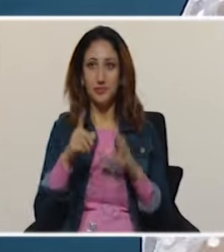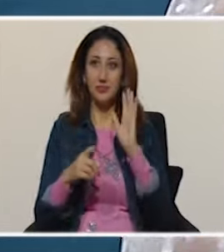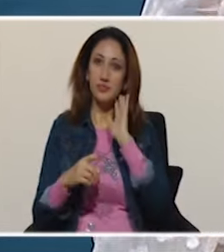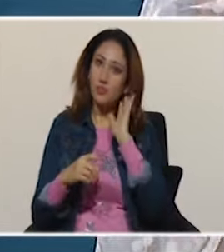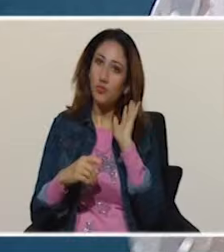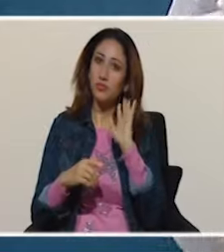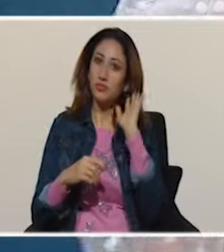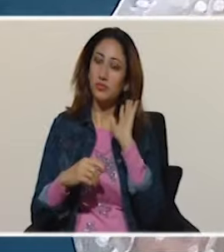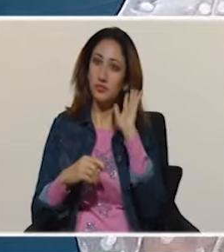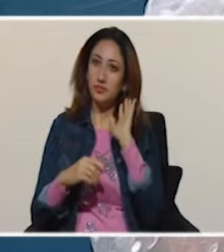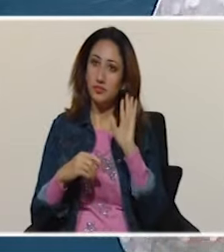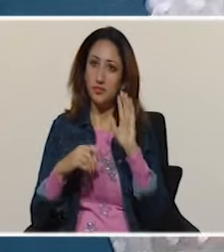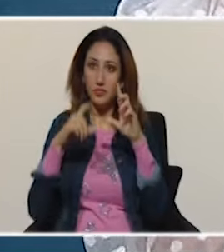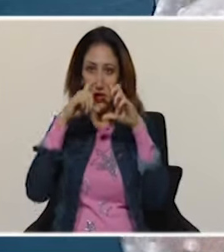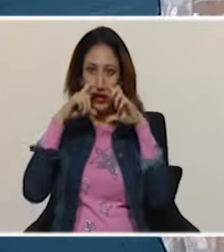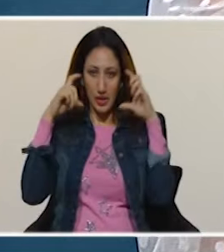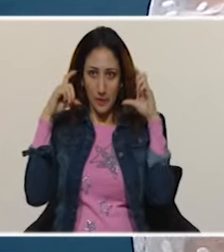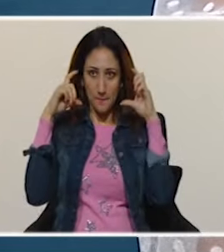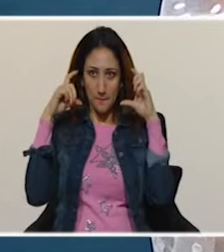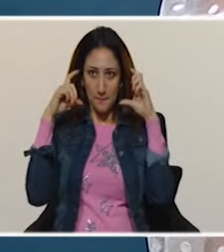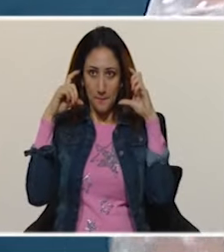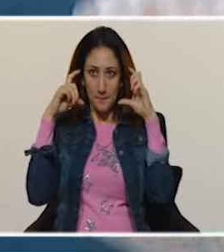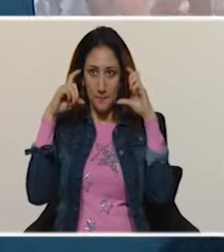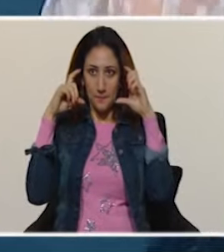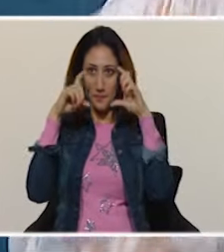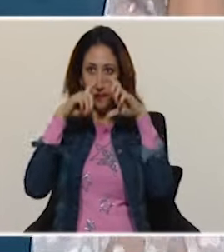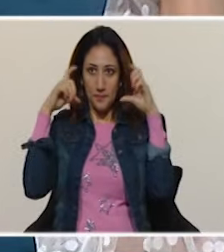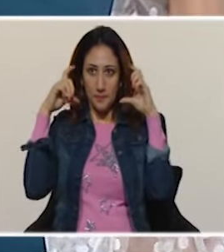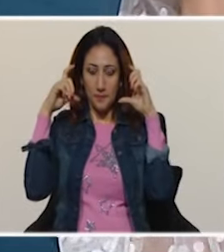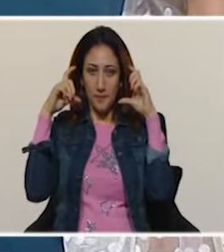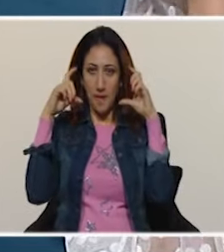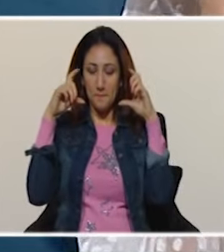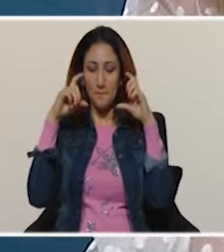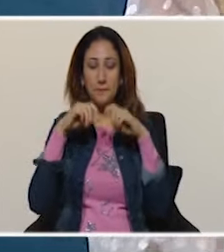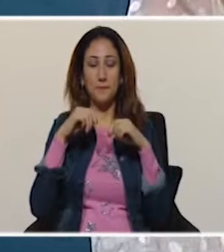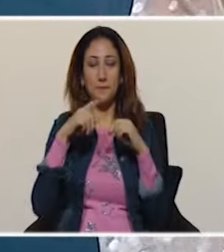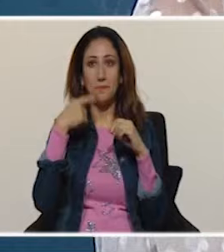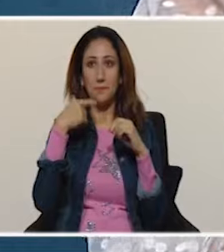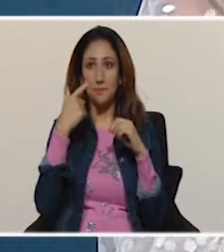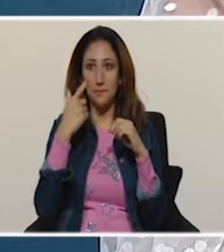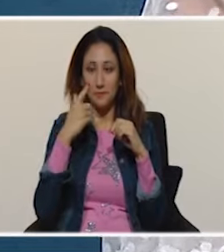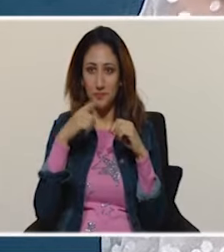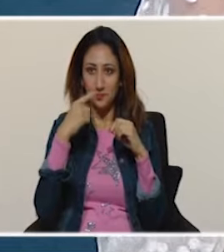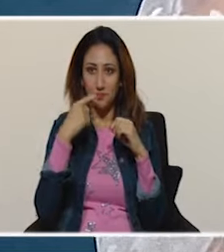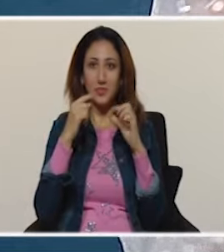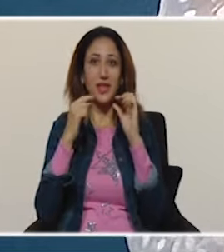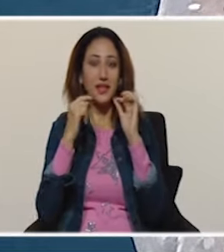وبعدين مبسوطه كثير بالكمامه هلا لانه لانه هذا محله واحد يشوفك انه انت انه دموازيل لسه بقول